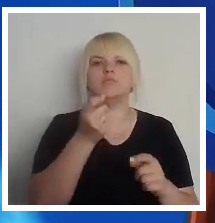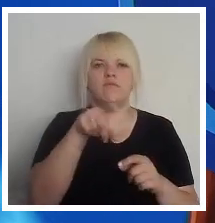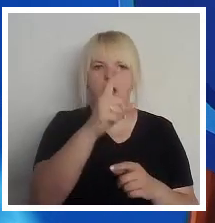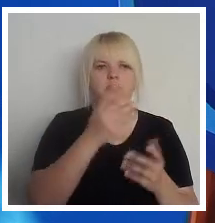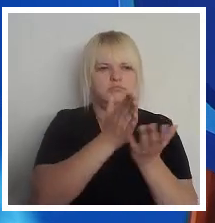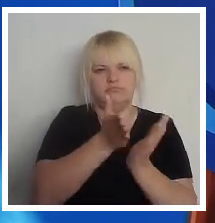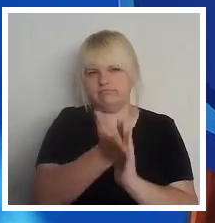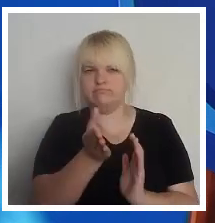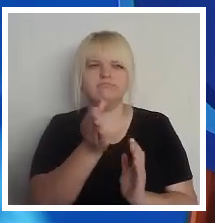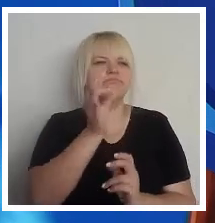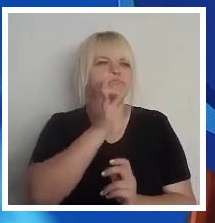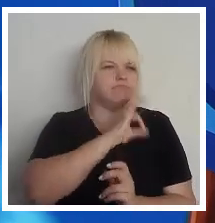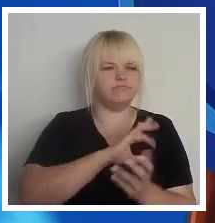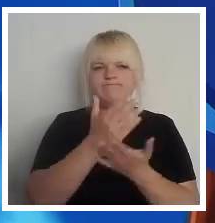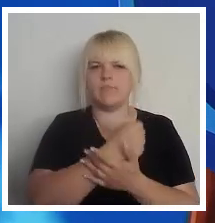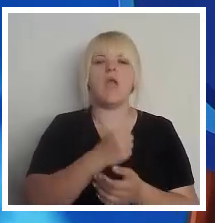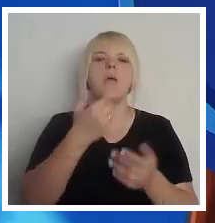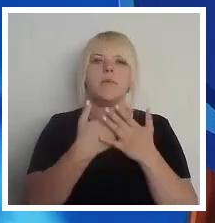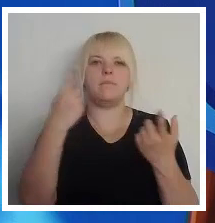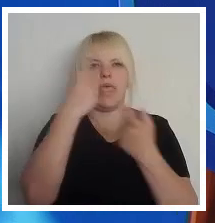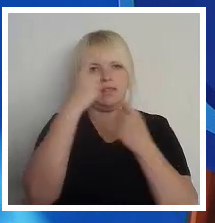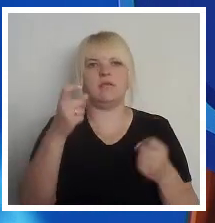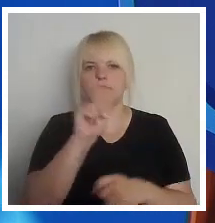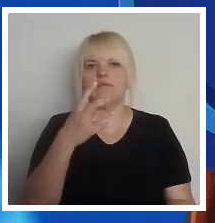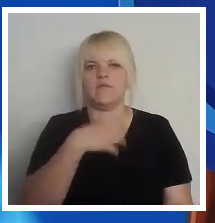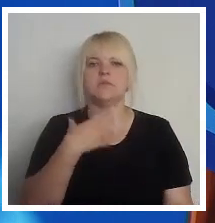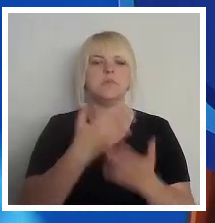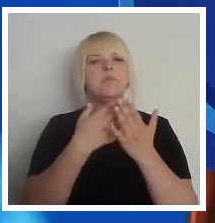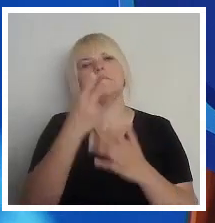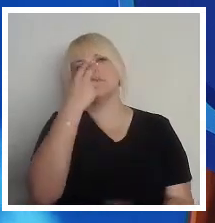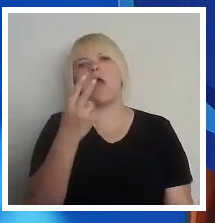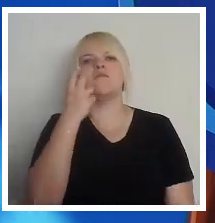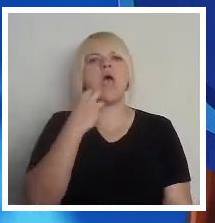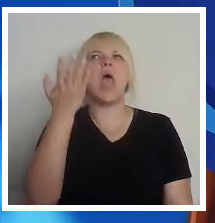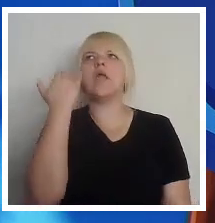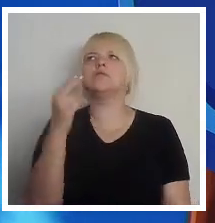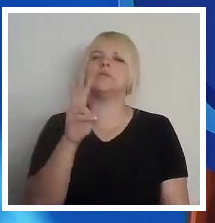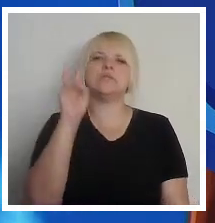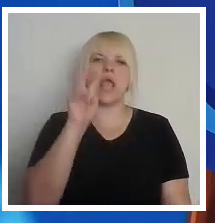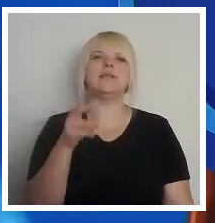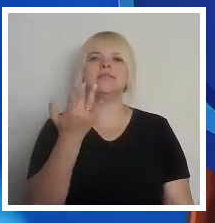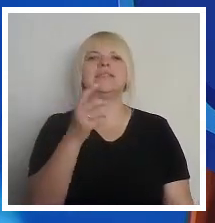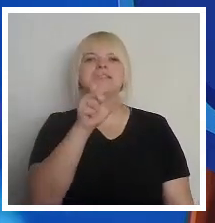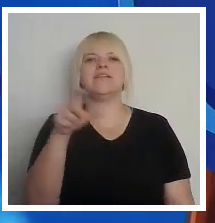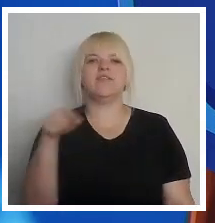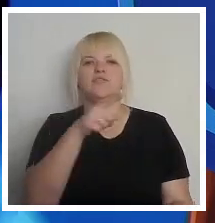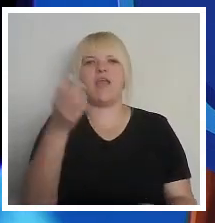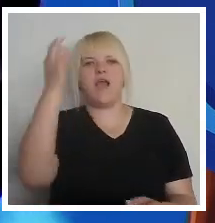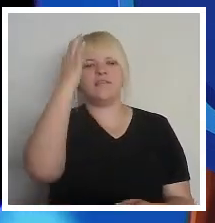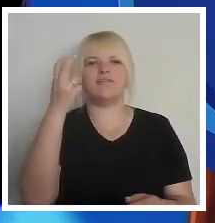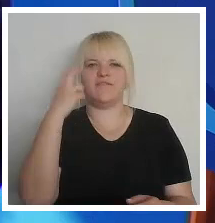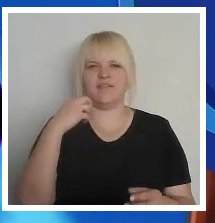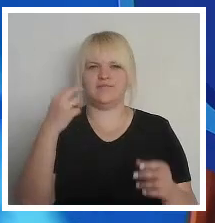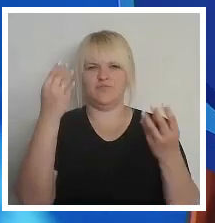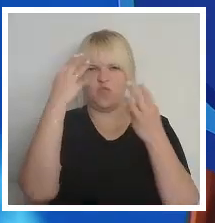ļoti nepieciešams, ja mēs skatāmies, teiksim, veco, nu, teiksim, es nezinu, cik cilvēki šeit atcerās vecmodīgas avīzes, kas bija,